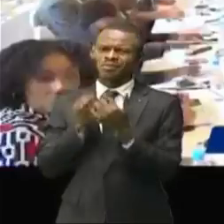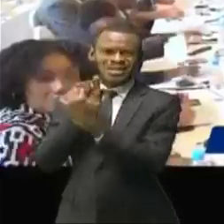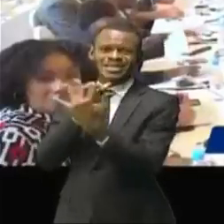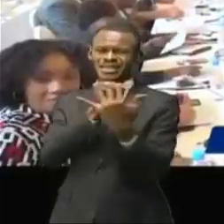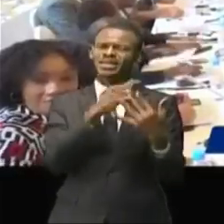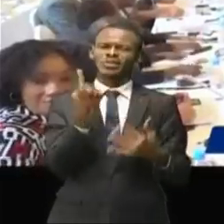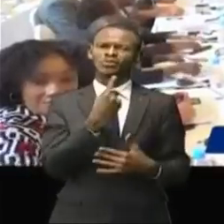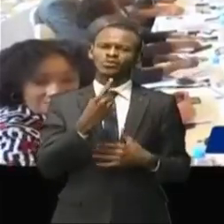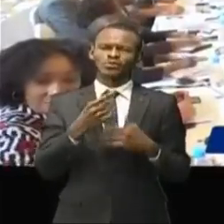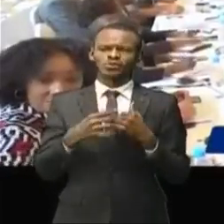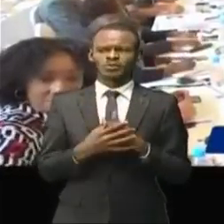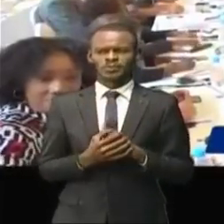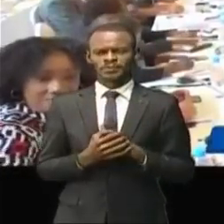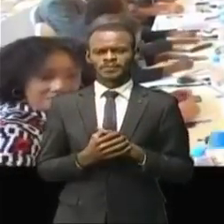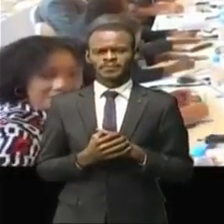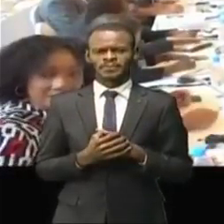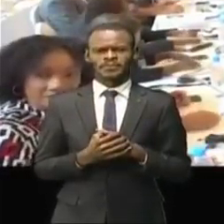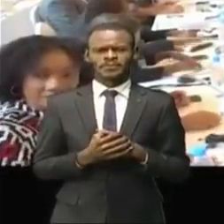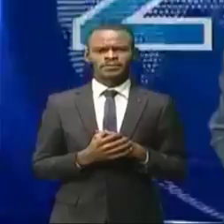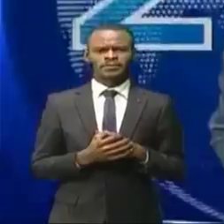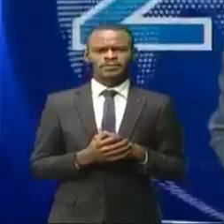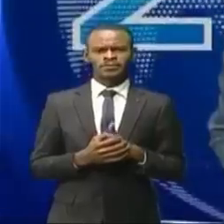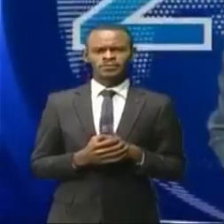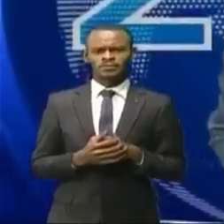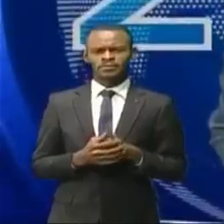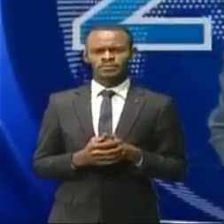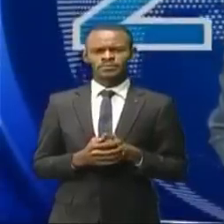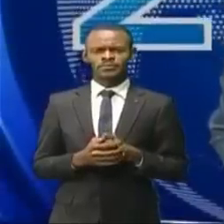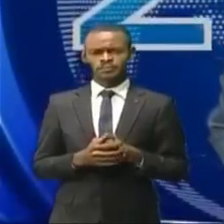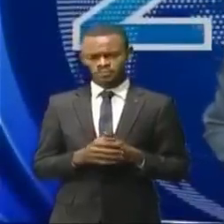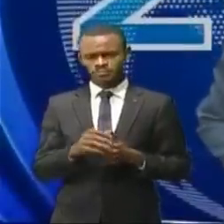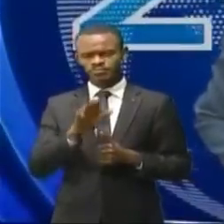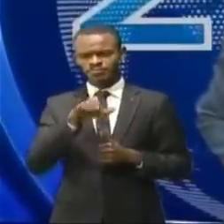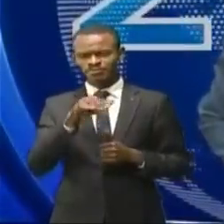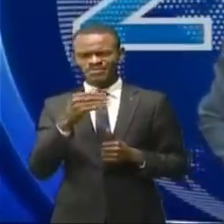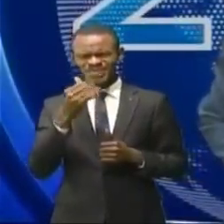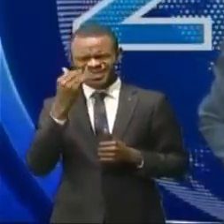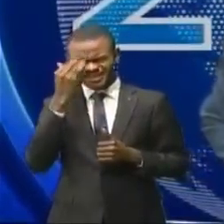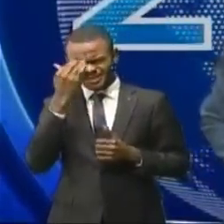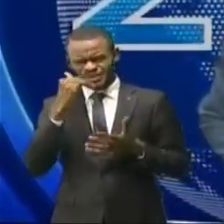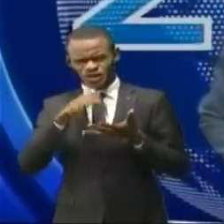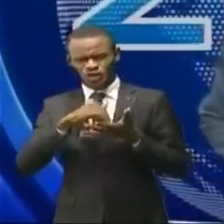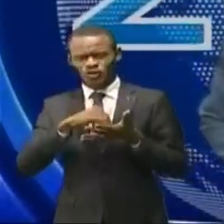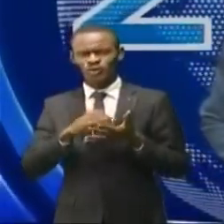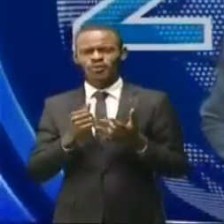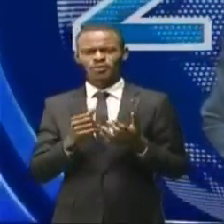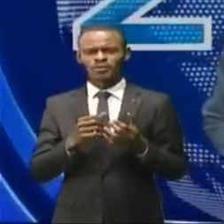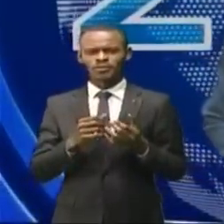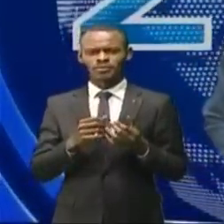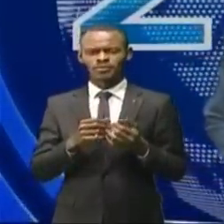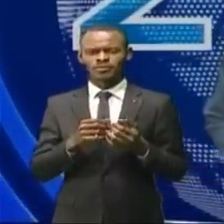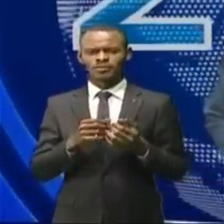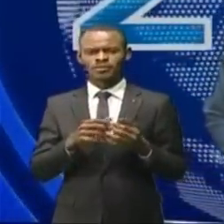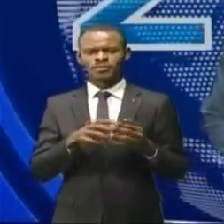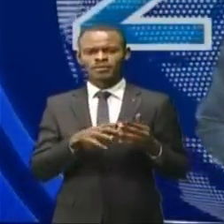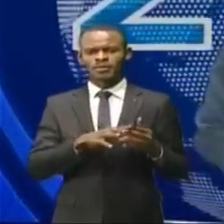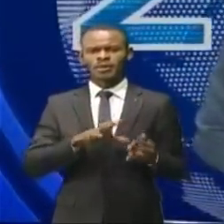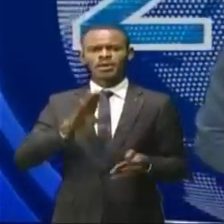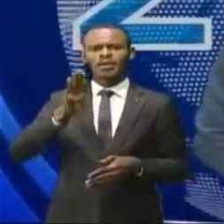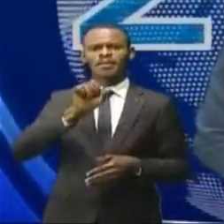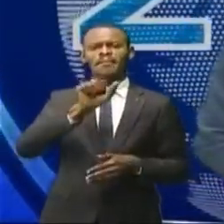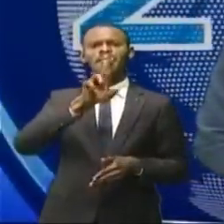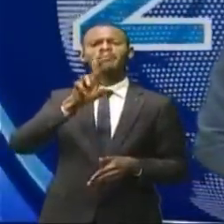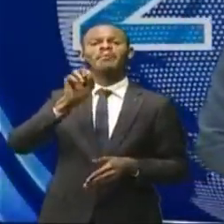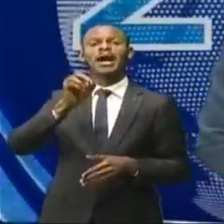les milliers d'élèves de scolarisés sachez également que le barreau de RDC totalise jour pour jour